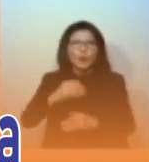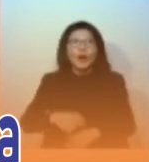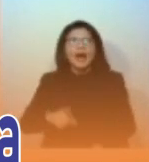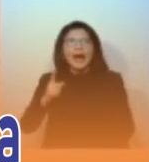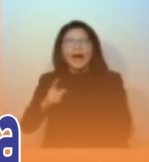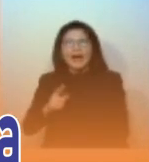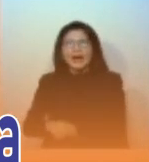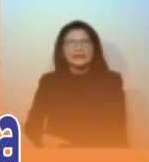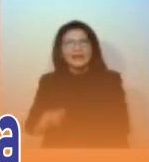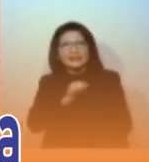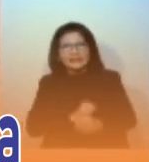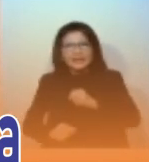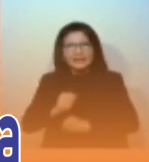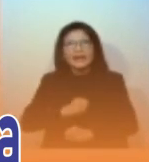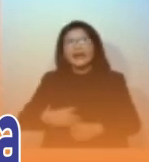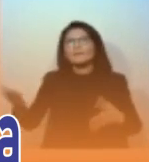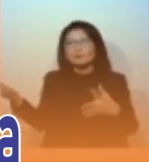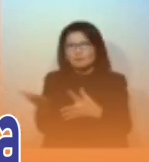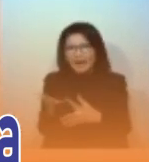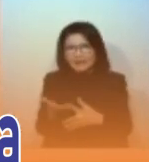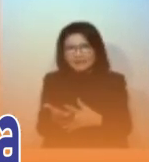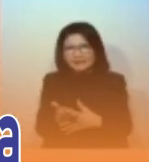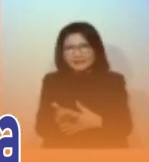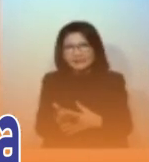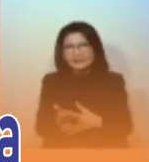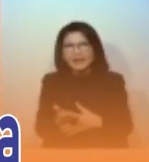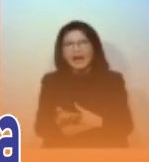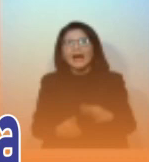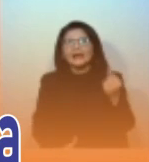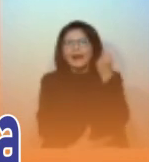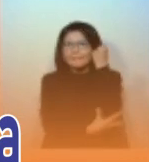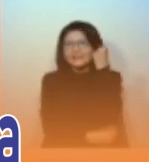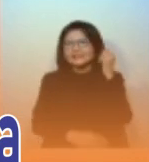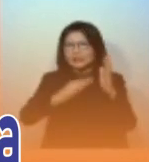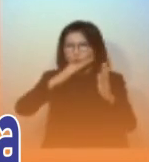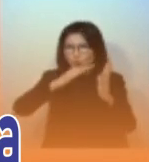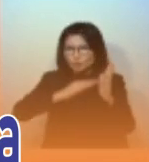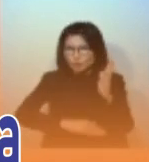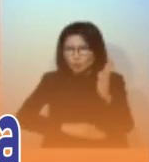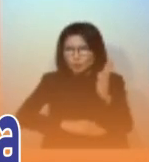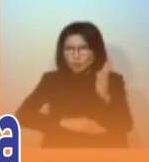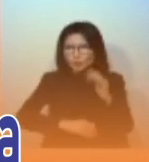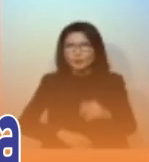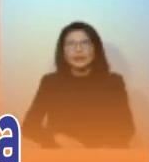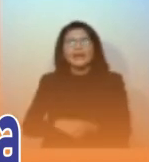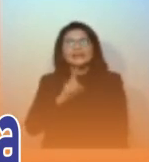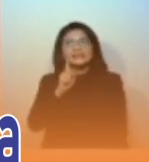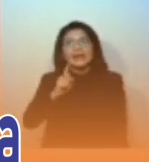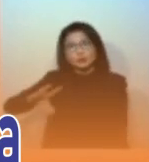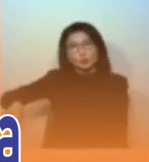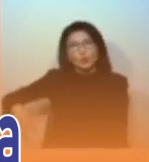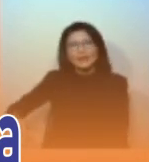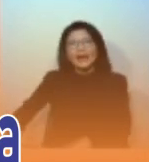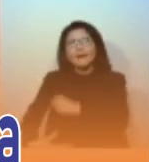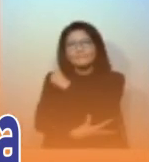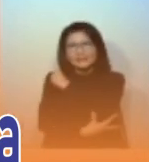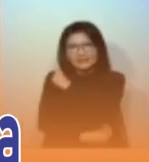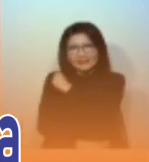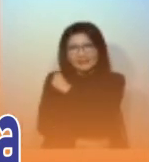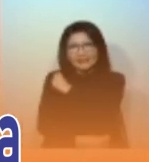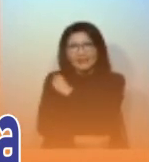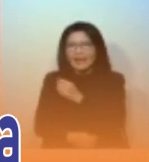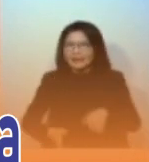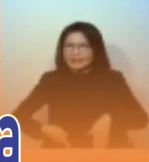tindakan afirmasi sekaligus untuk menurunkan kemiskinan adalah setiap satu keluarga miskin kita